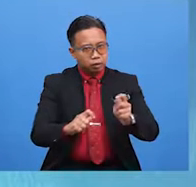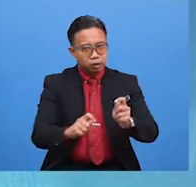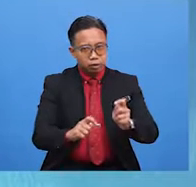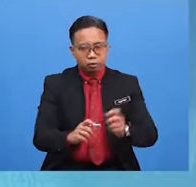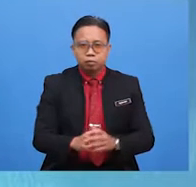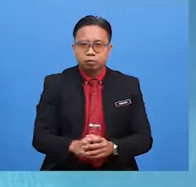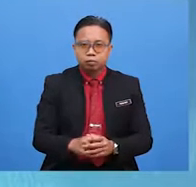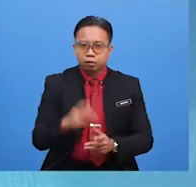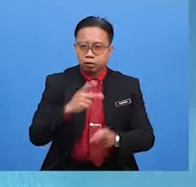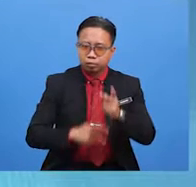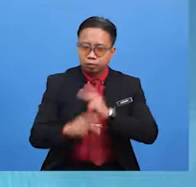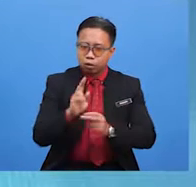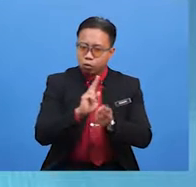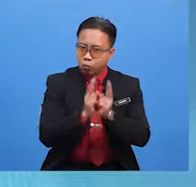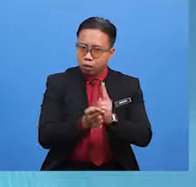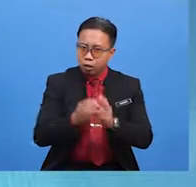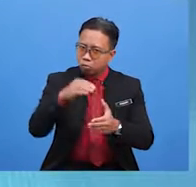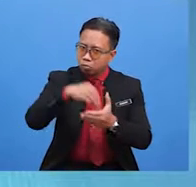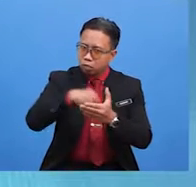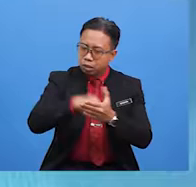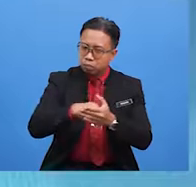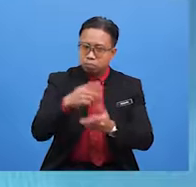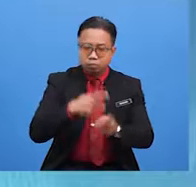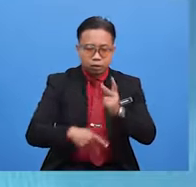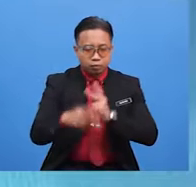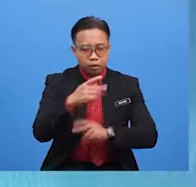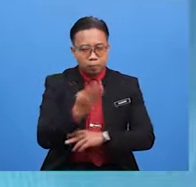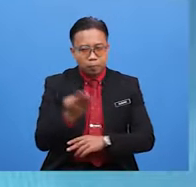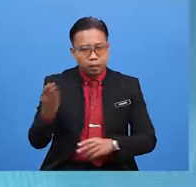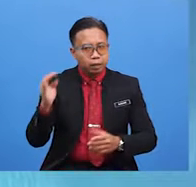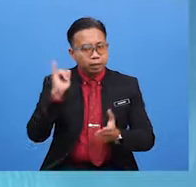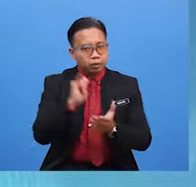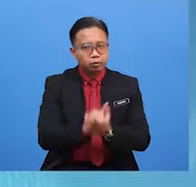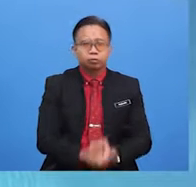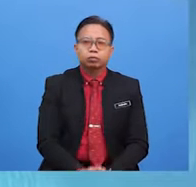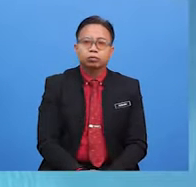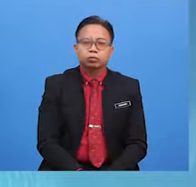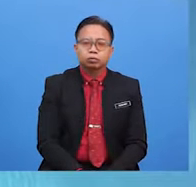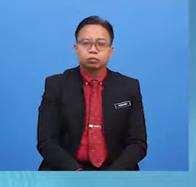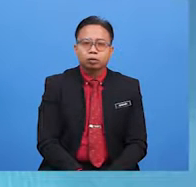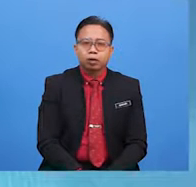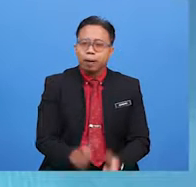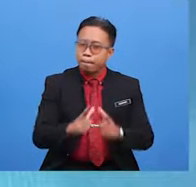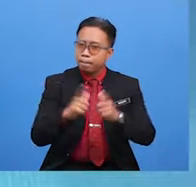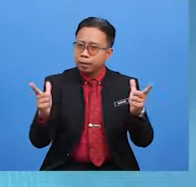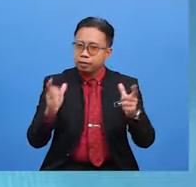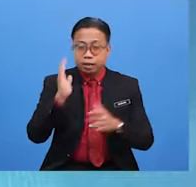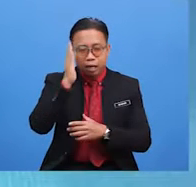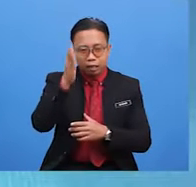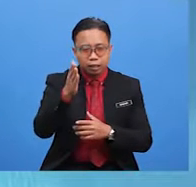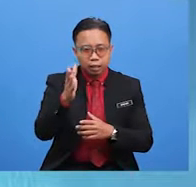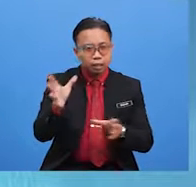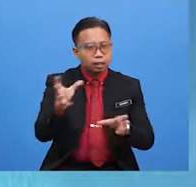kimia bahan tersebut. Dengan itu, bahan yang mempunyai komposisi kimia yang berbeza akan